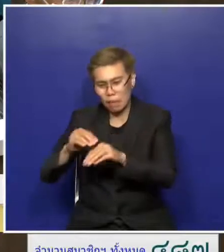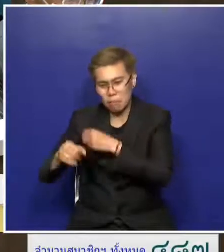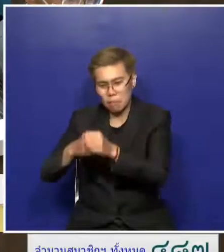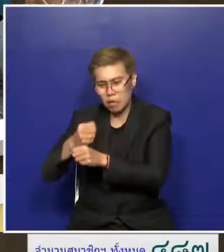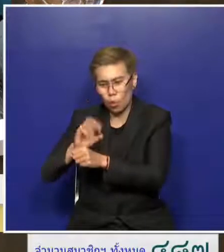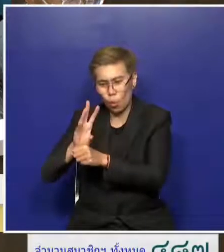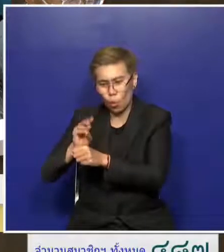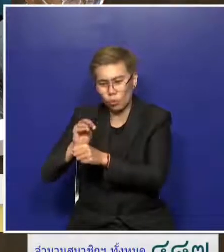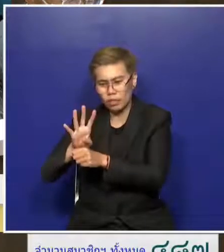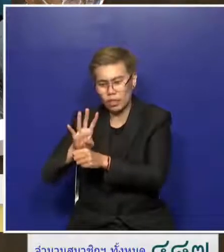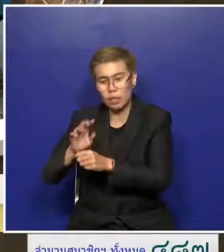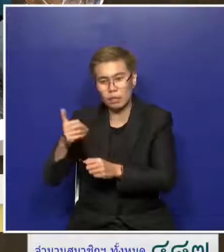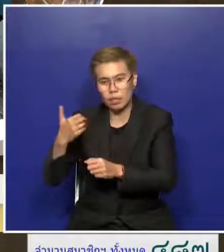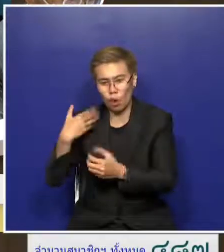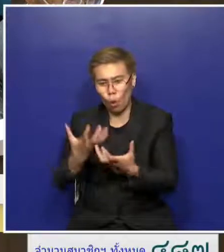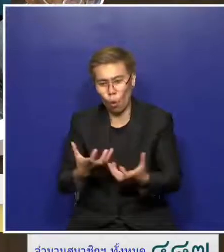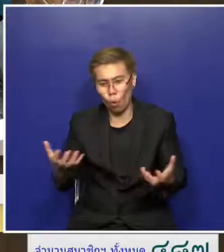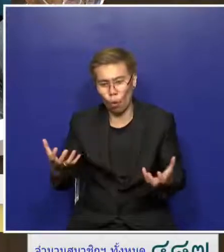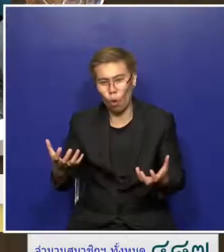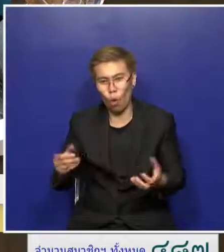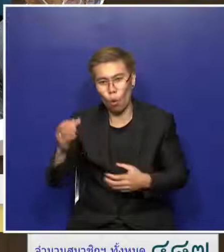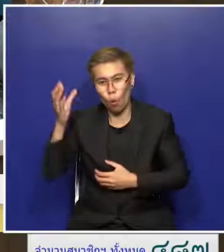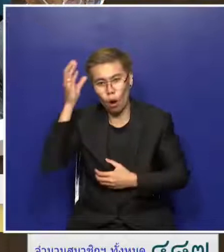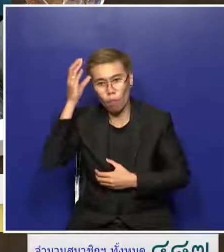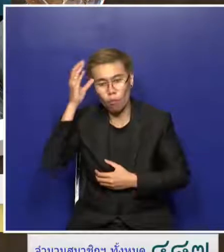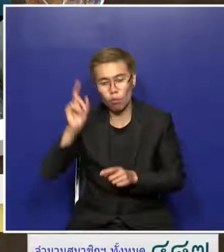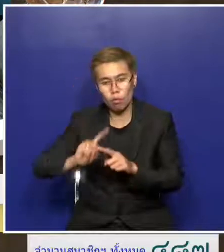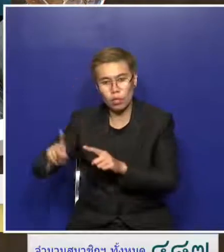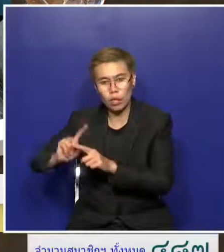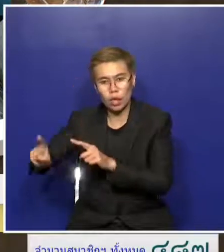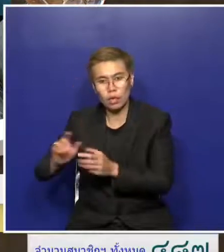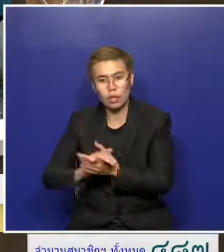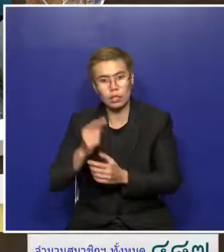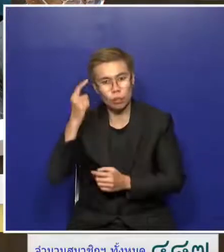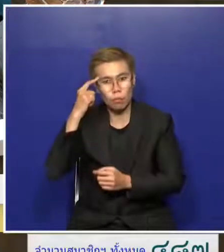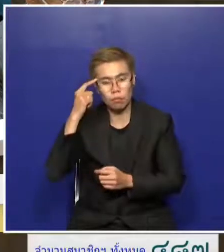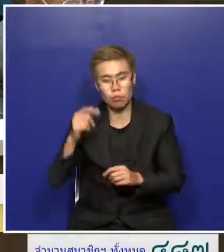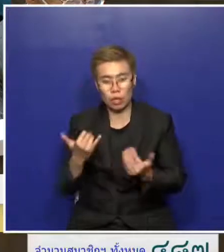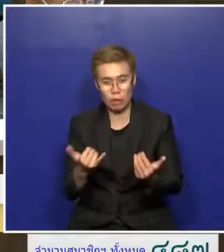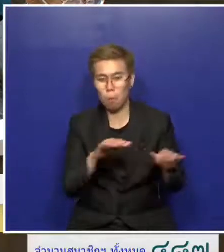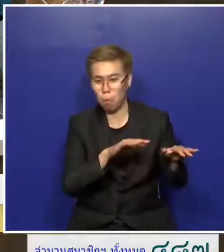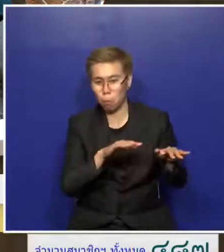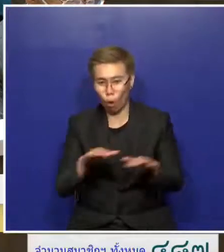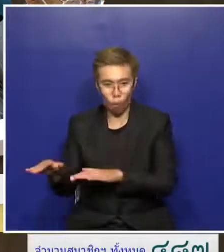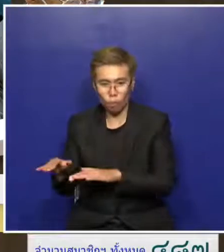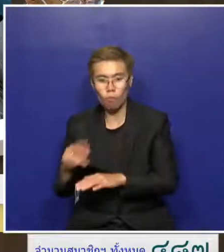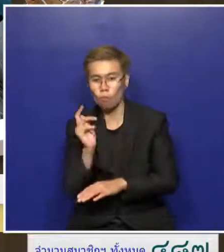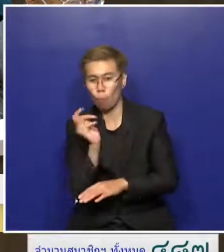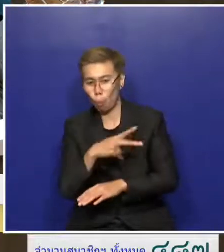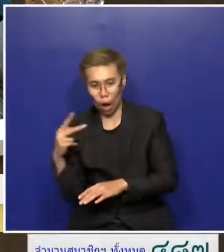วัตถดูอุปกรณเคื่องมอแทย์และองคความรู้ต่างนั้นมีคามพร้อมมากกว่าและมี